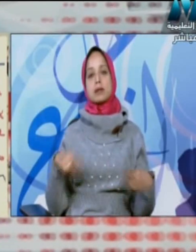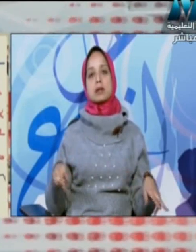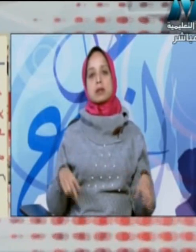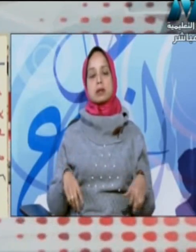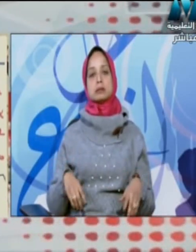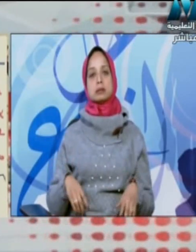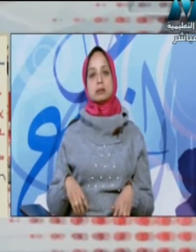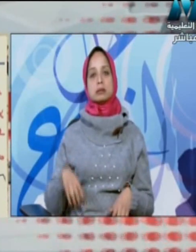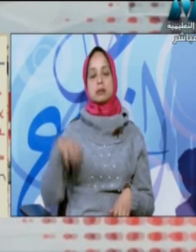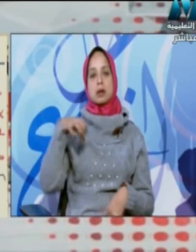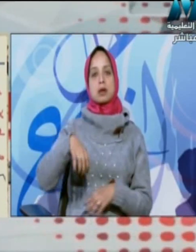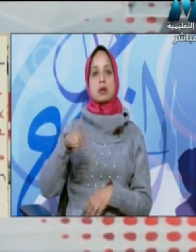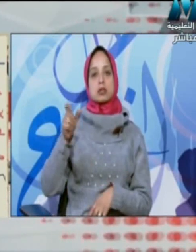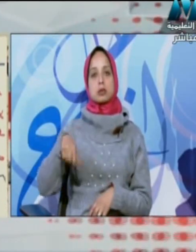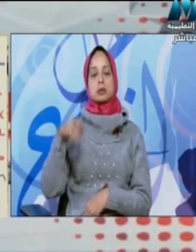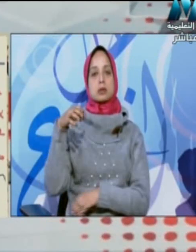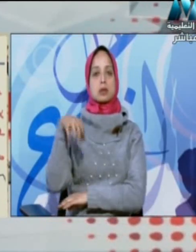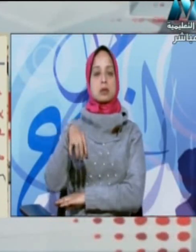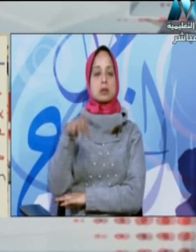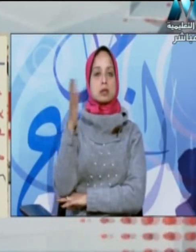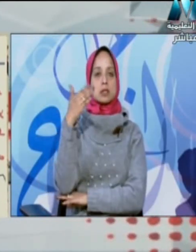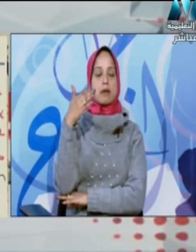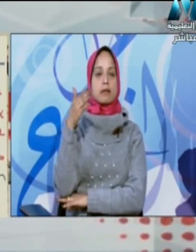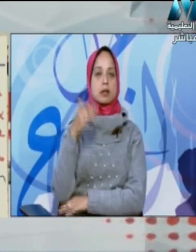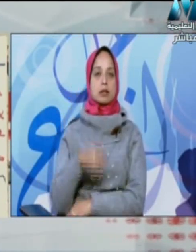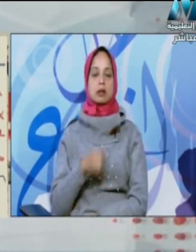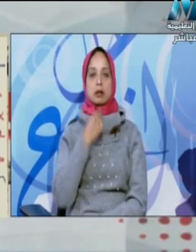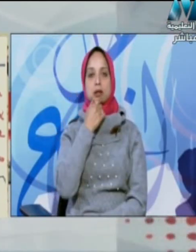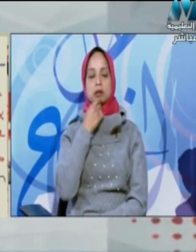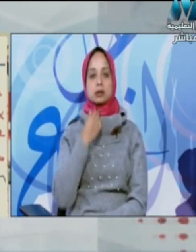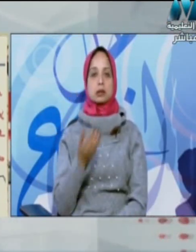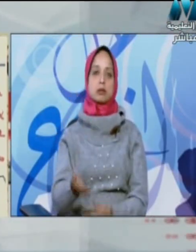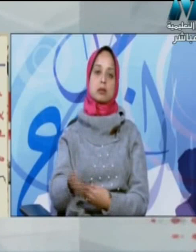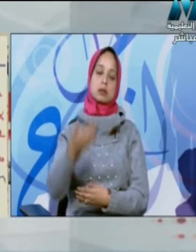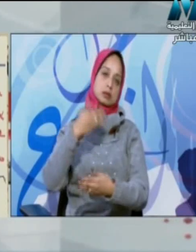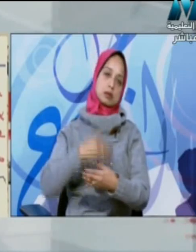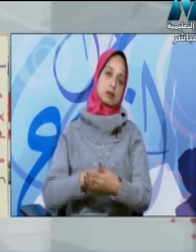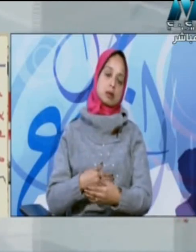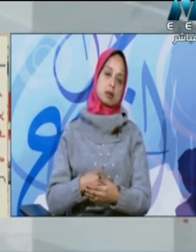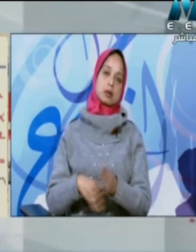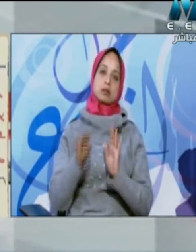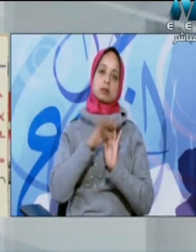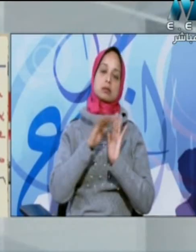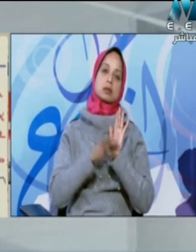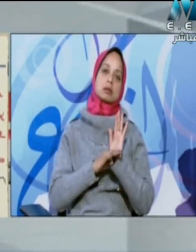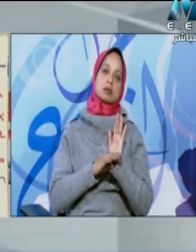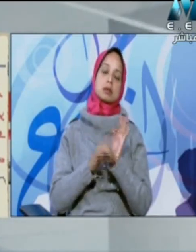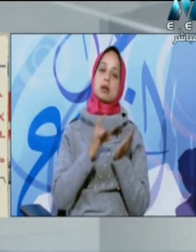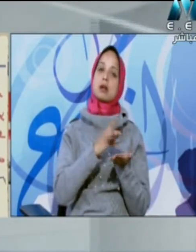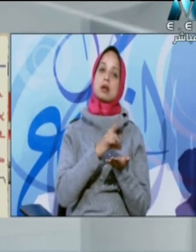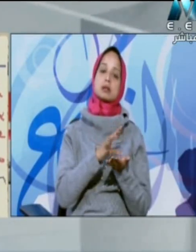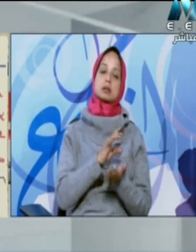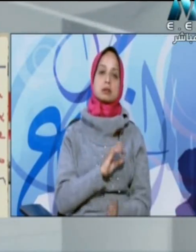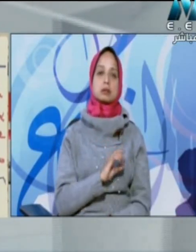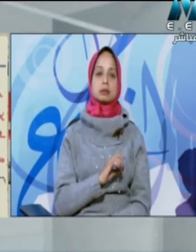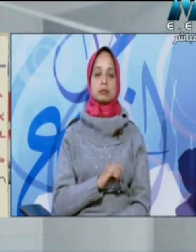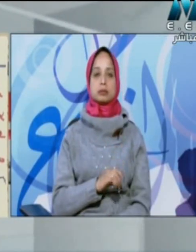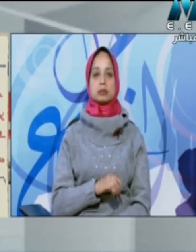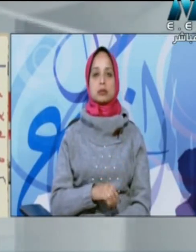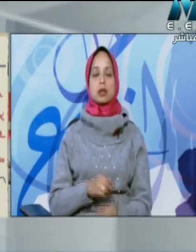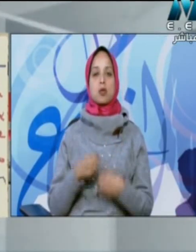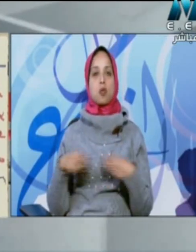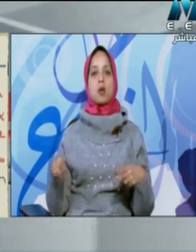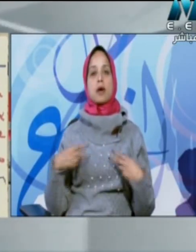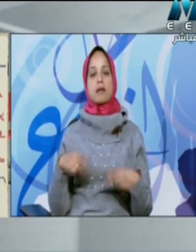السفير الإنجليزي، وتراجع عن قرار العزل. يعني ايه قبل السفير؟